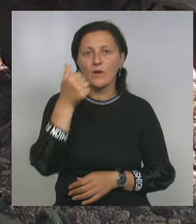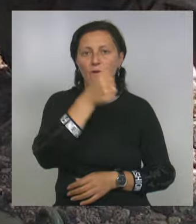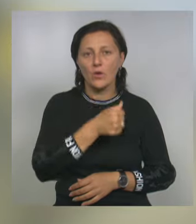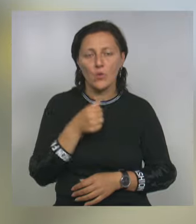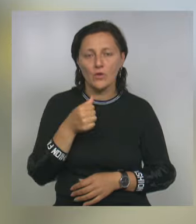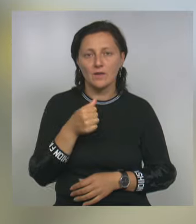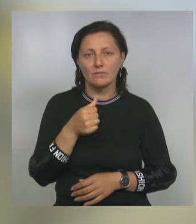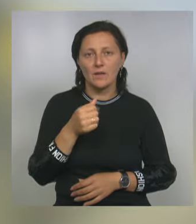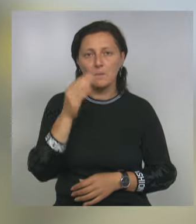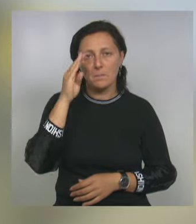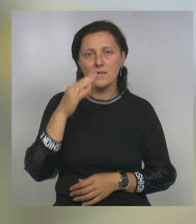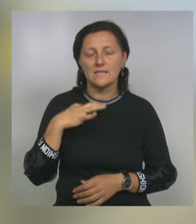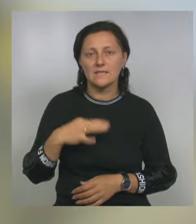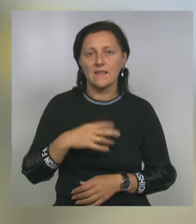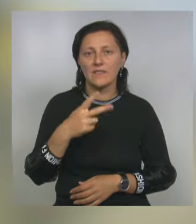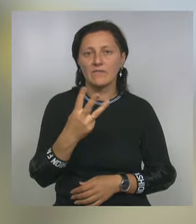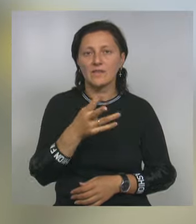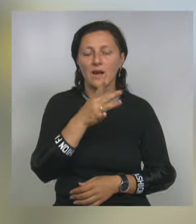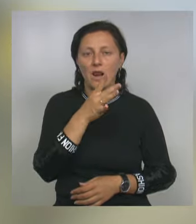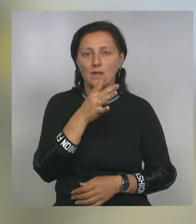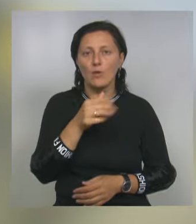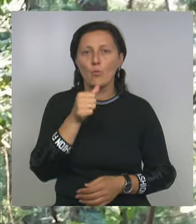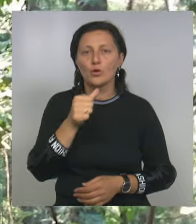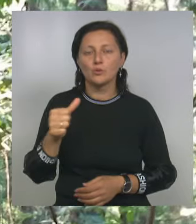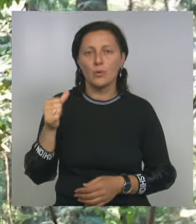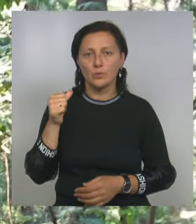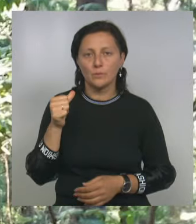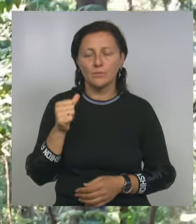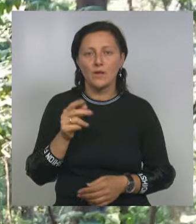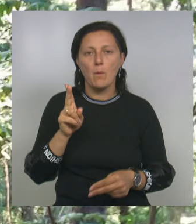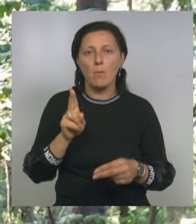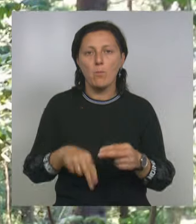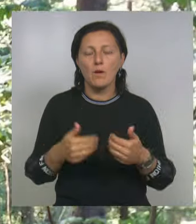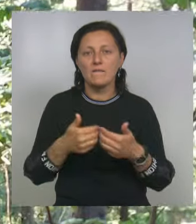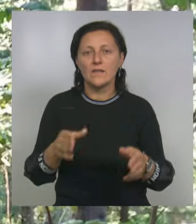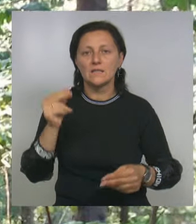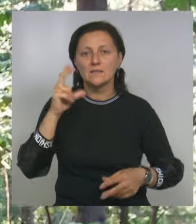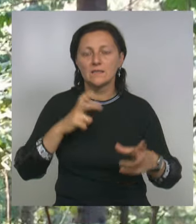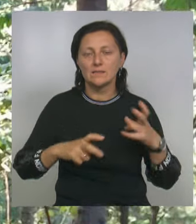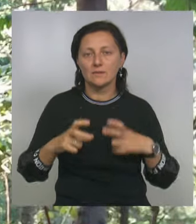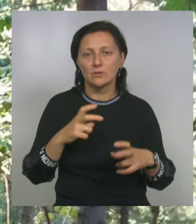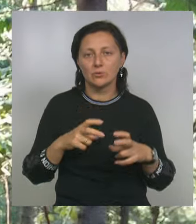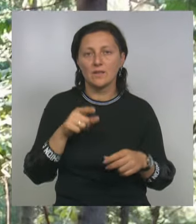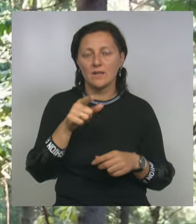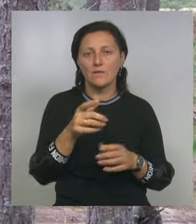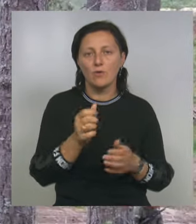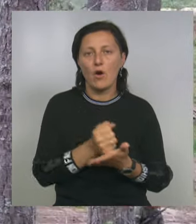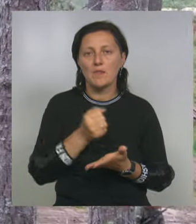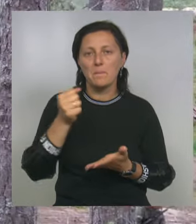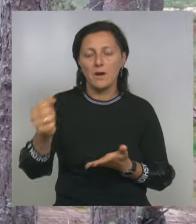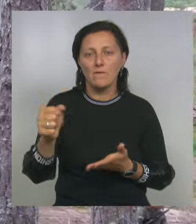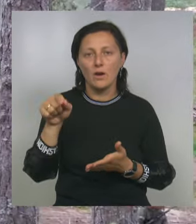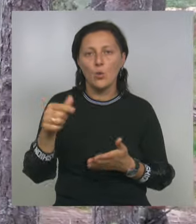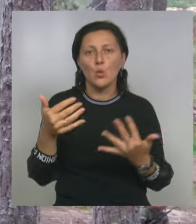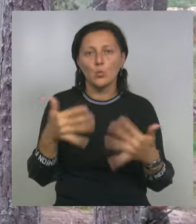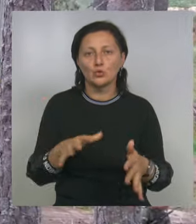2022-го. 23-летний Артур в зоне боевых действий с прошлого года. По окончании Михайловской военной академии молодого человека распределили в часть, которая